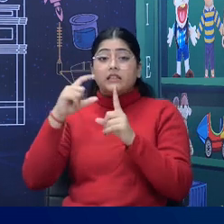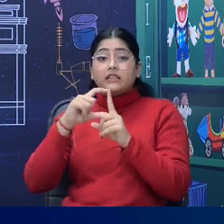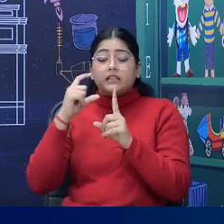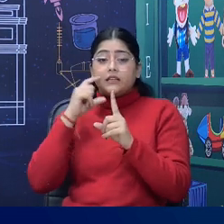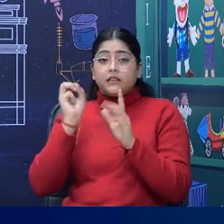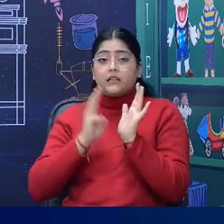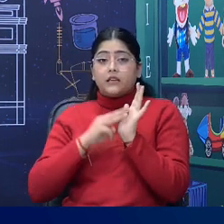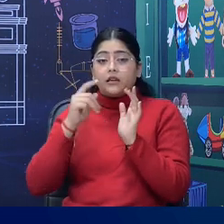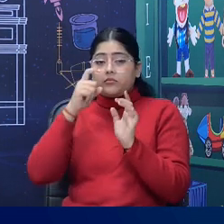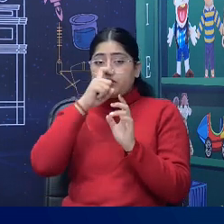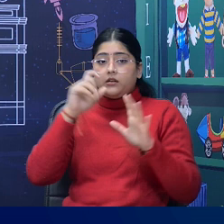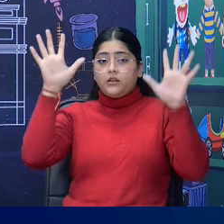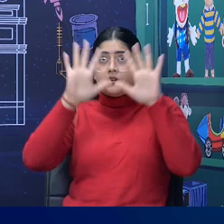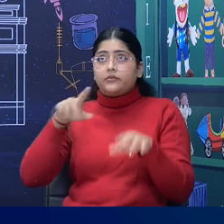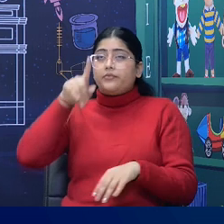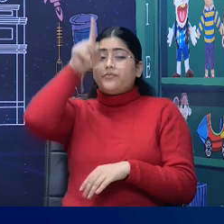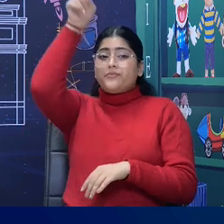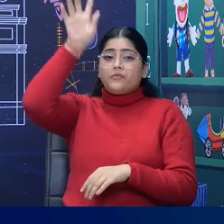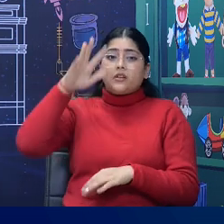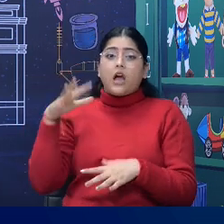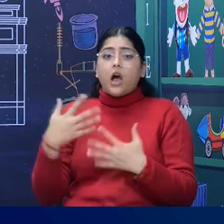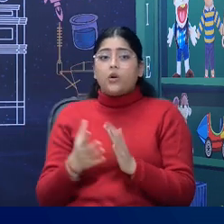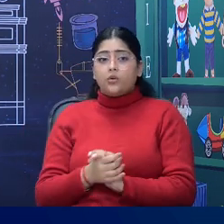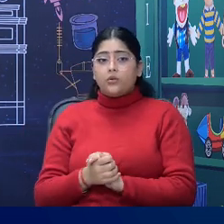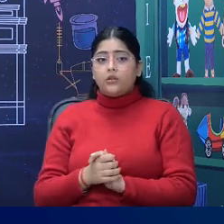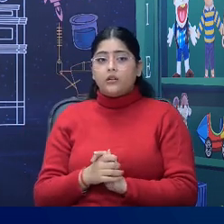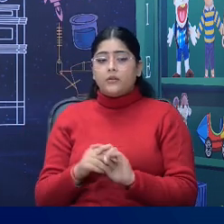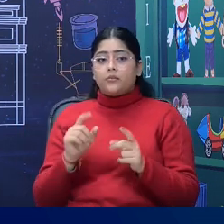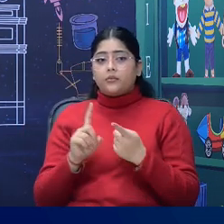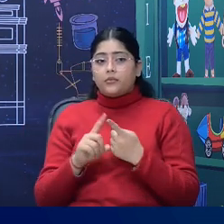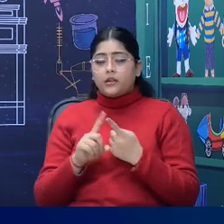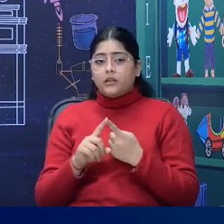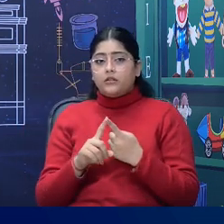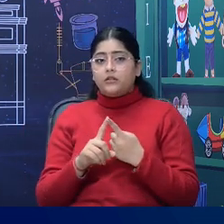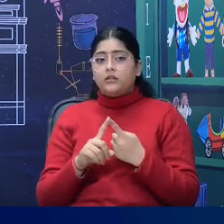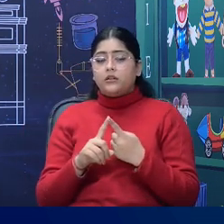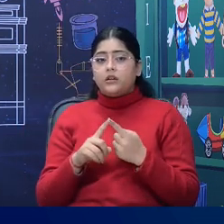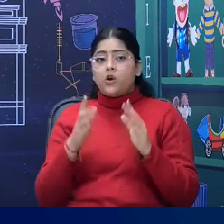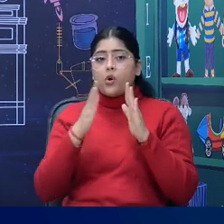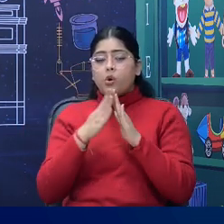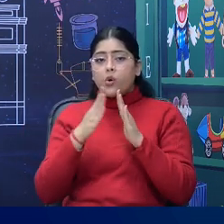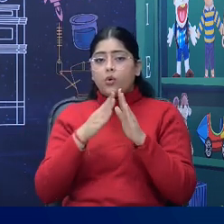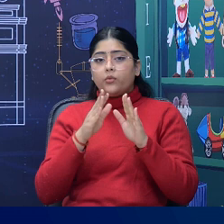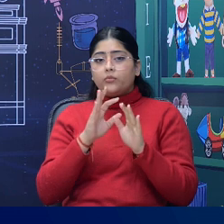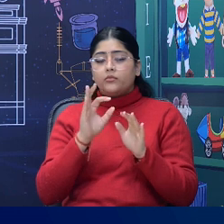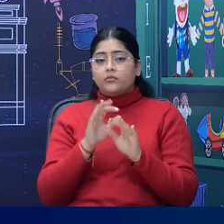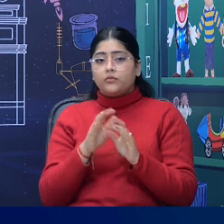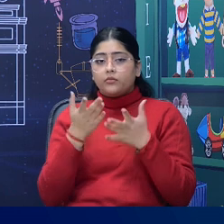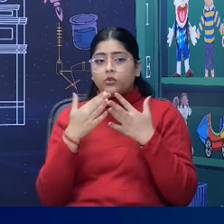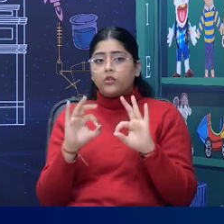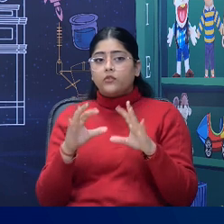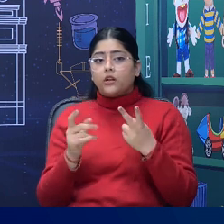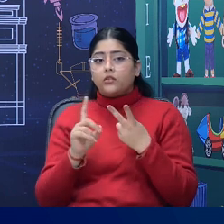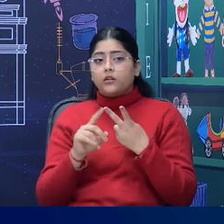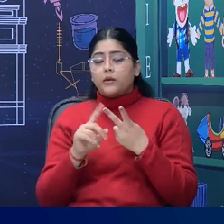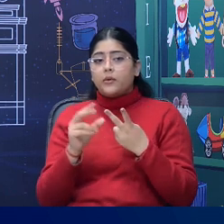कौन सा सवाल था जो आसमान को छू रहा था क घर कैसे सजाया जाए ख पैसे कैसे कमाए जाए या ग